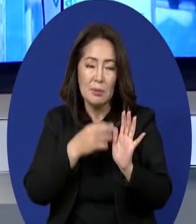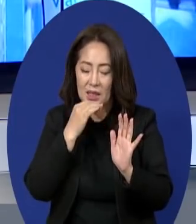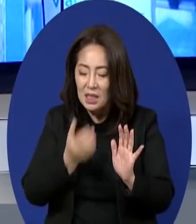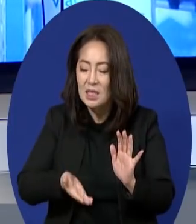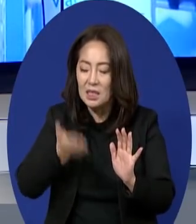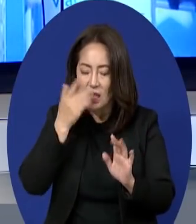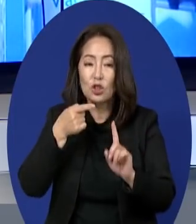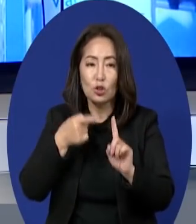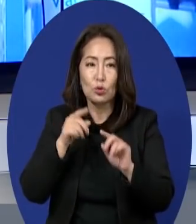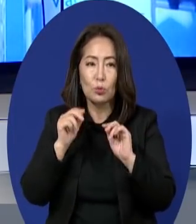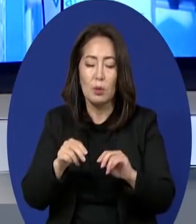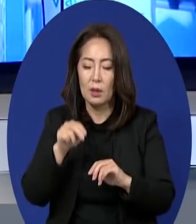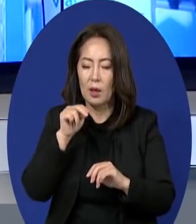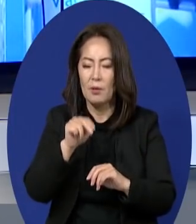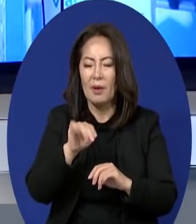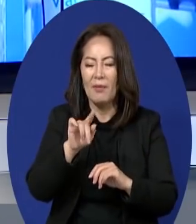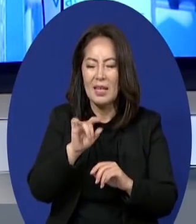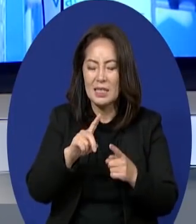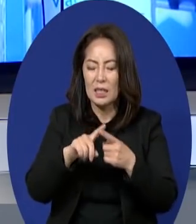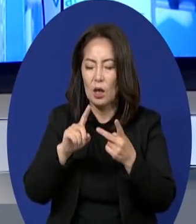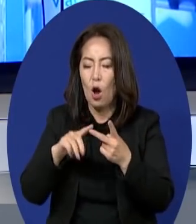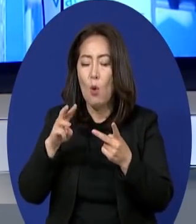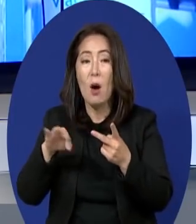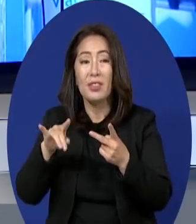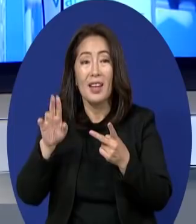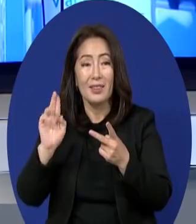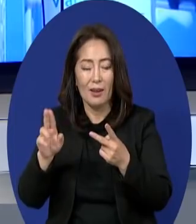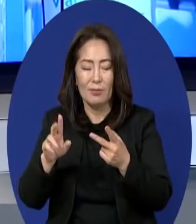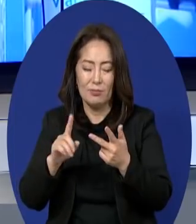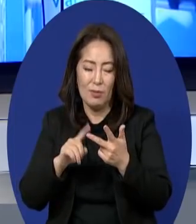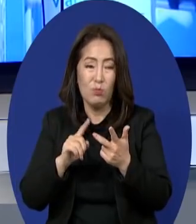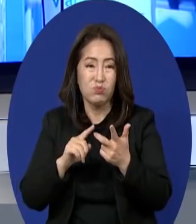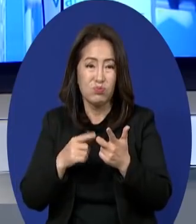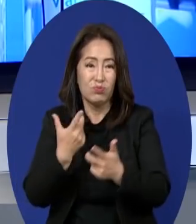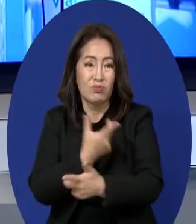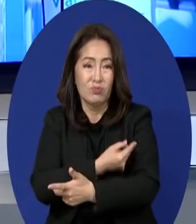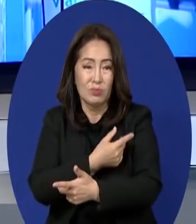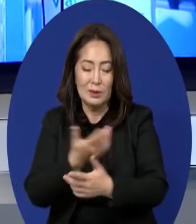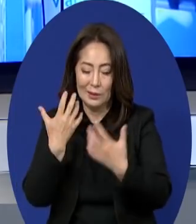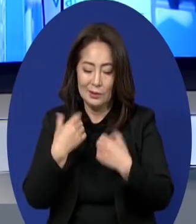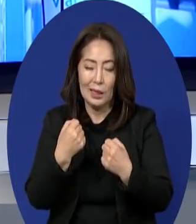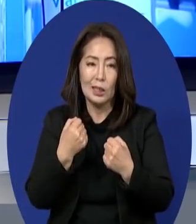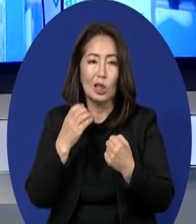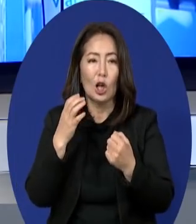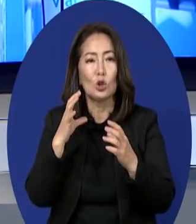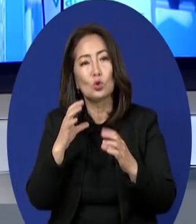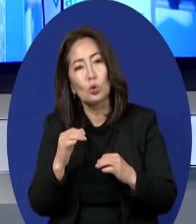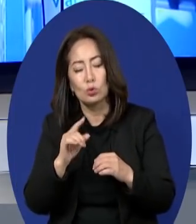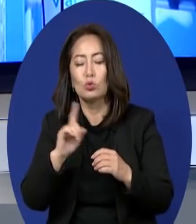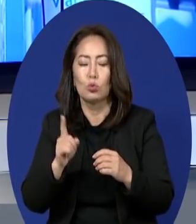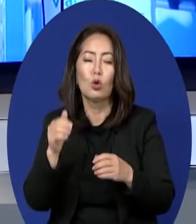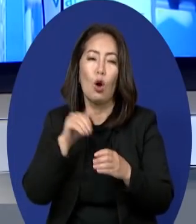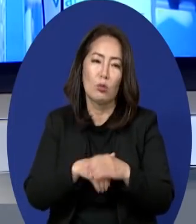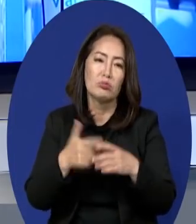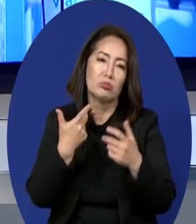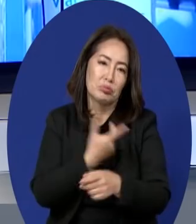байна. Харин Pfizer болон Moderna-гийн вакцины бустер буюу нэмэлт тунд дархлааны тогтолцоо нь суларсан хүмүүсийг хамруулах зөвшөөрөл олгосон